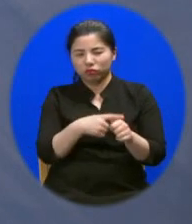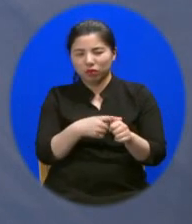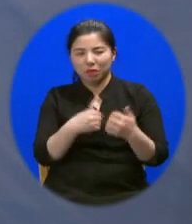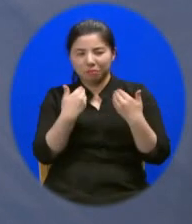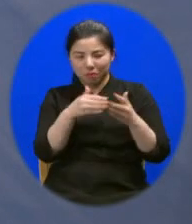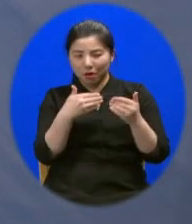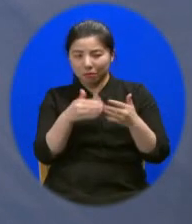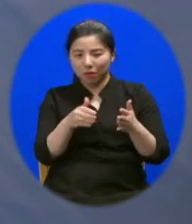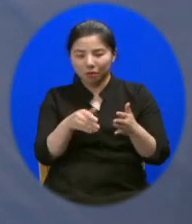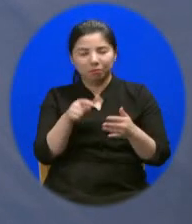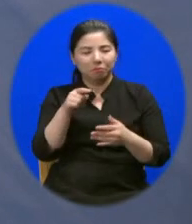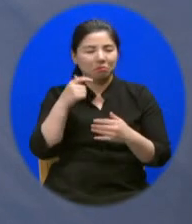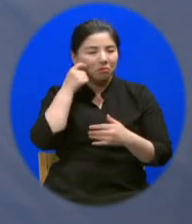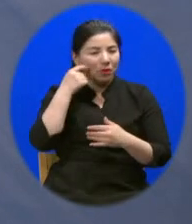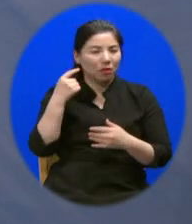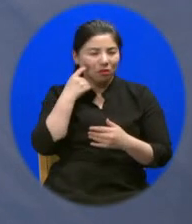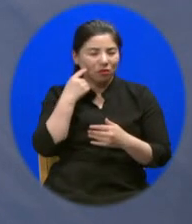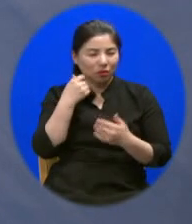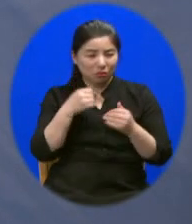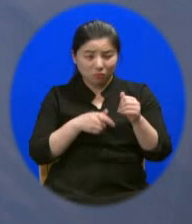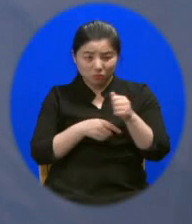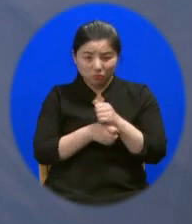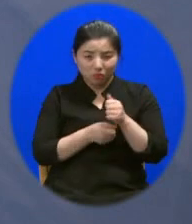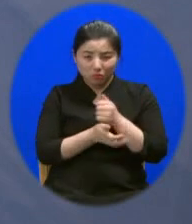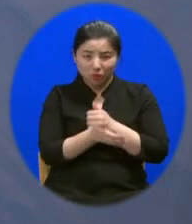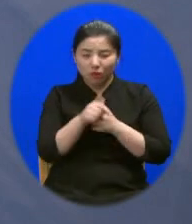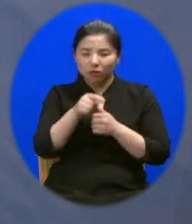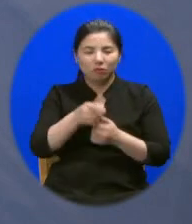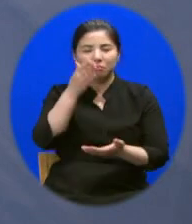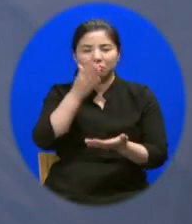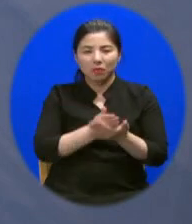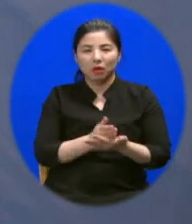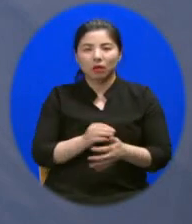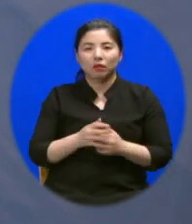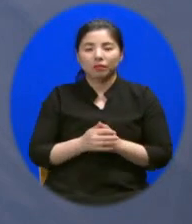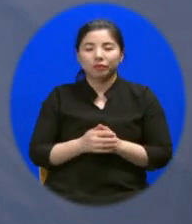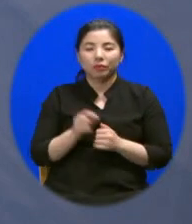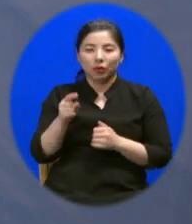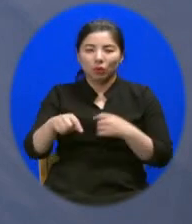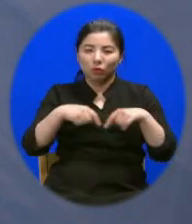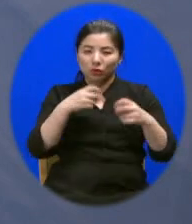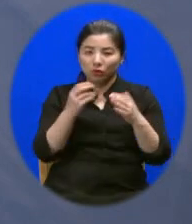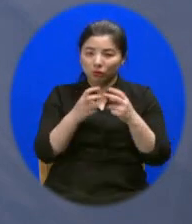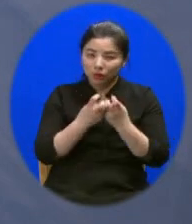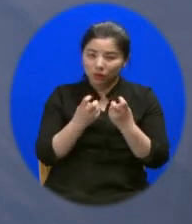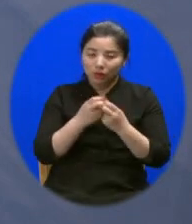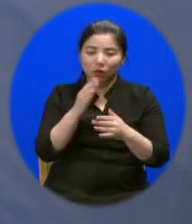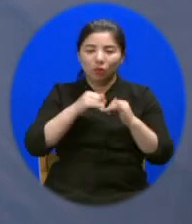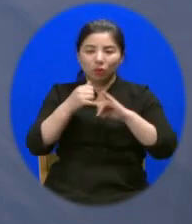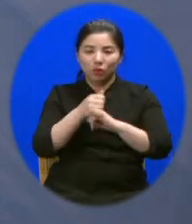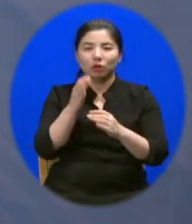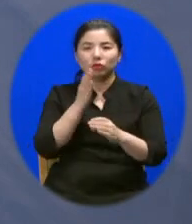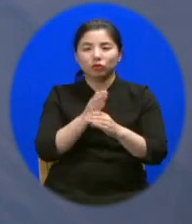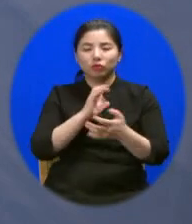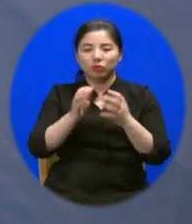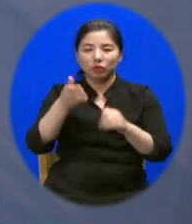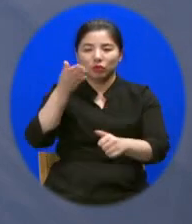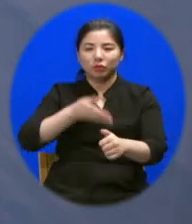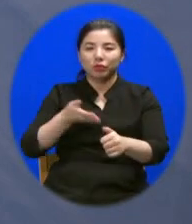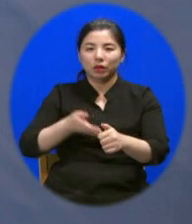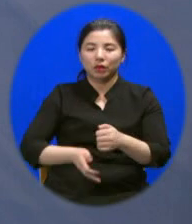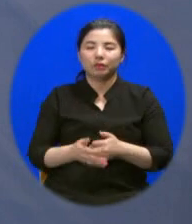허위사실 발언은 금지됩니다 아우로 토론의 주제에서 벗어나지 않는 정책과 공약 중심의 토론을 하도록 당부를